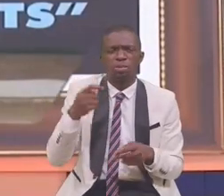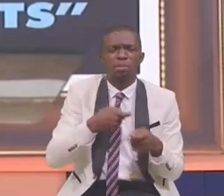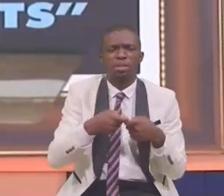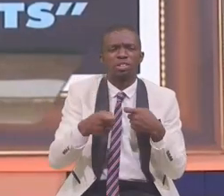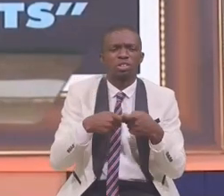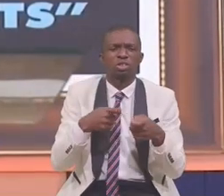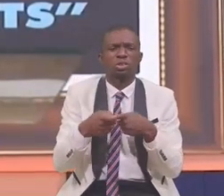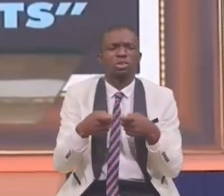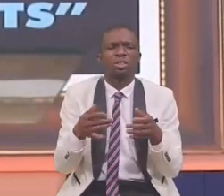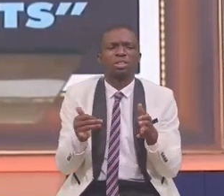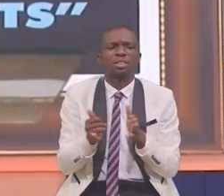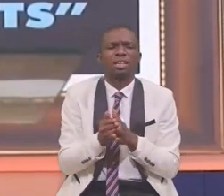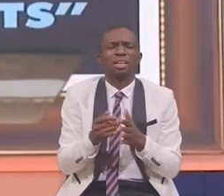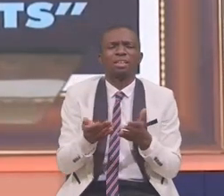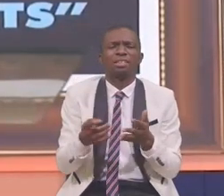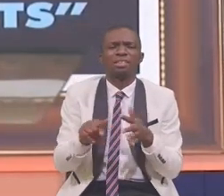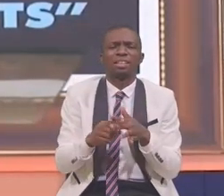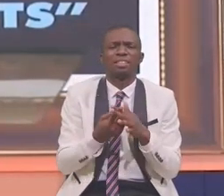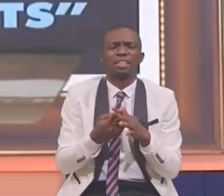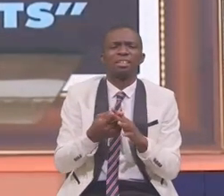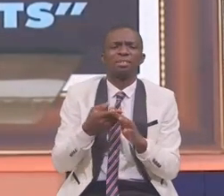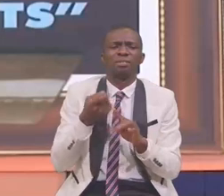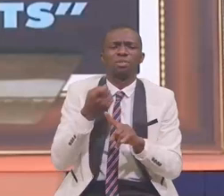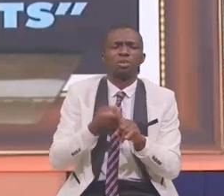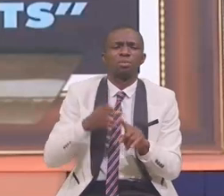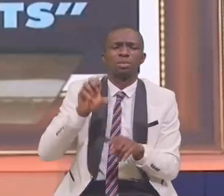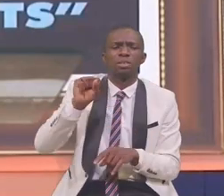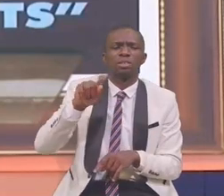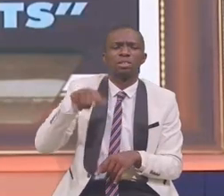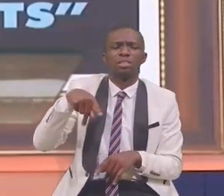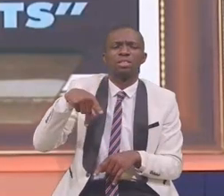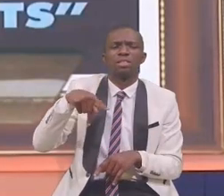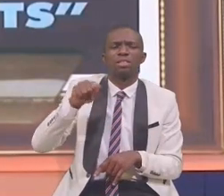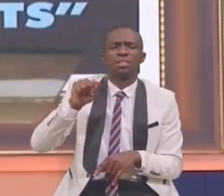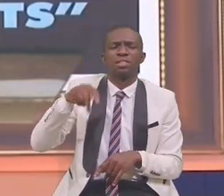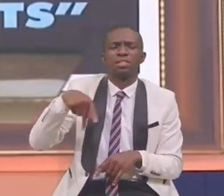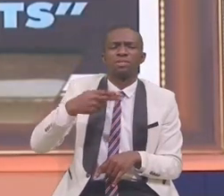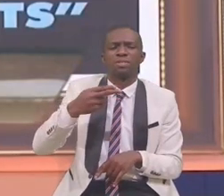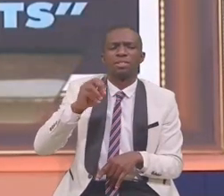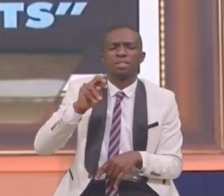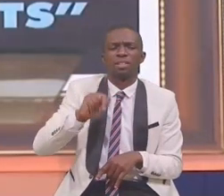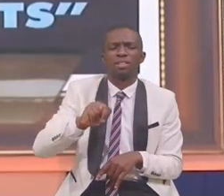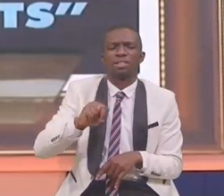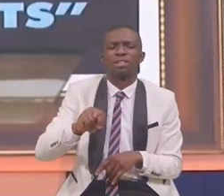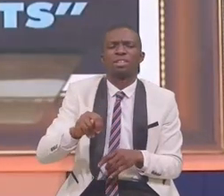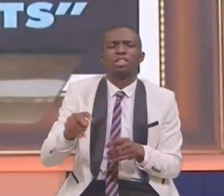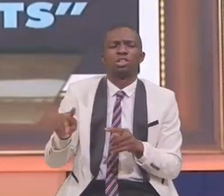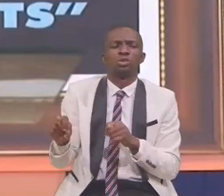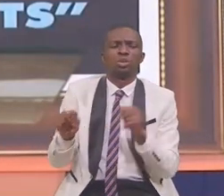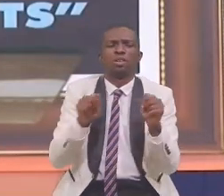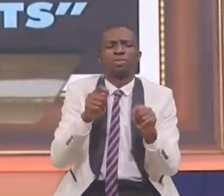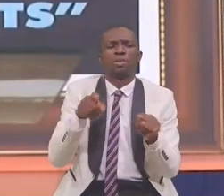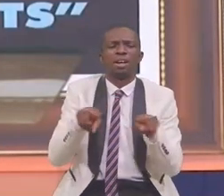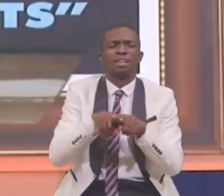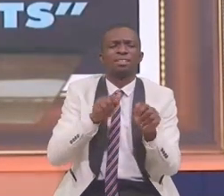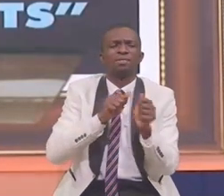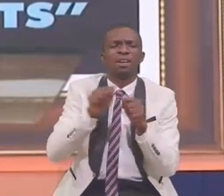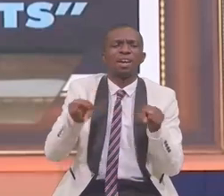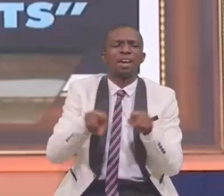jusqu'en Phénicie dans l'île de Chypre et à Antioche, annonçant la parole seulement aux